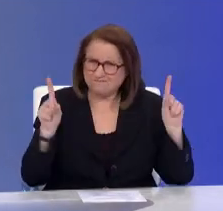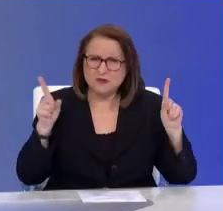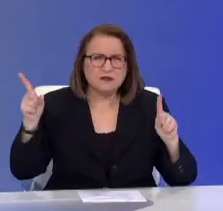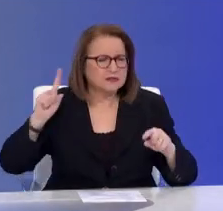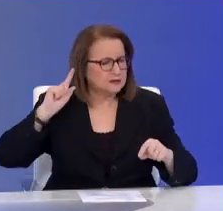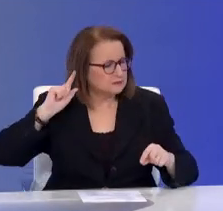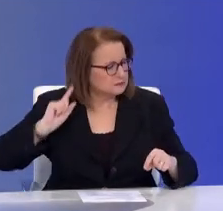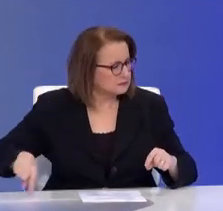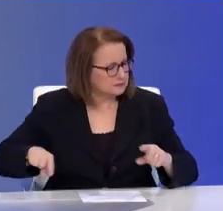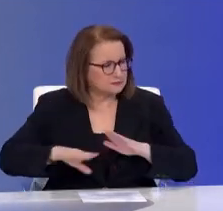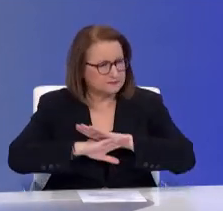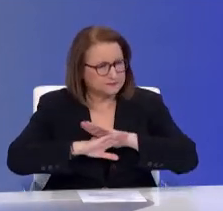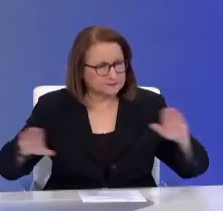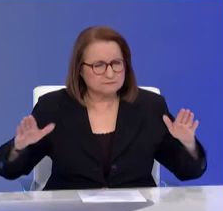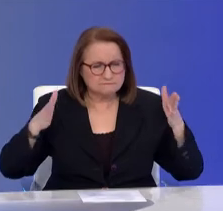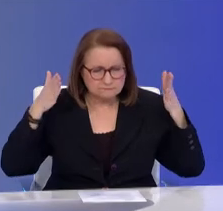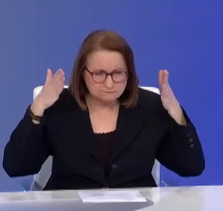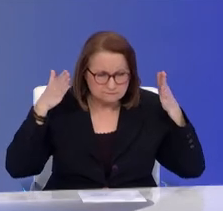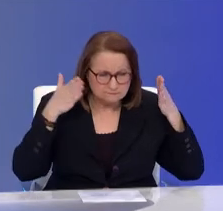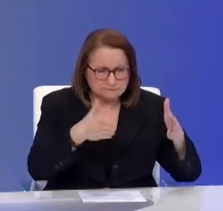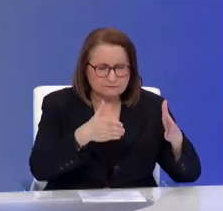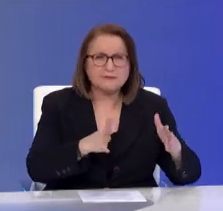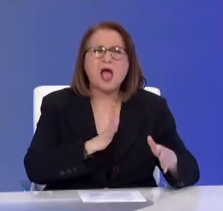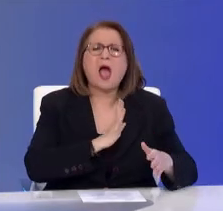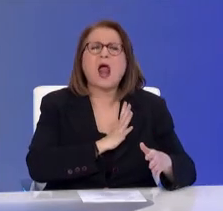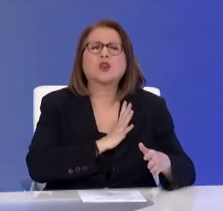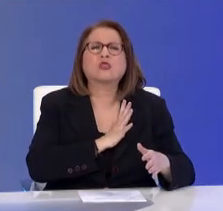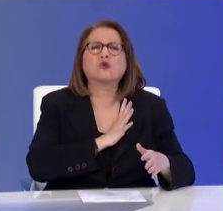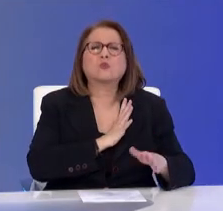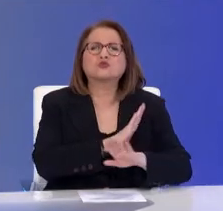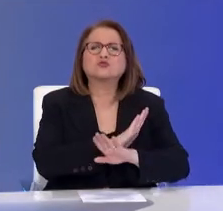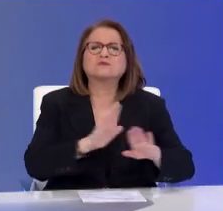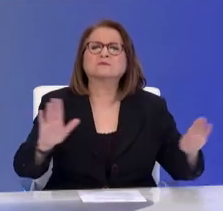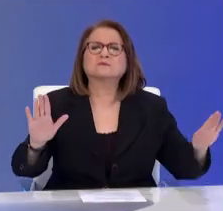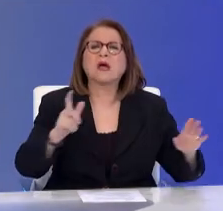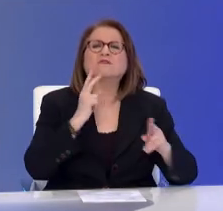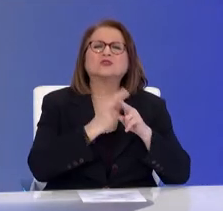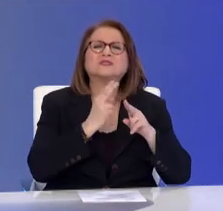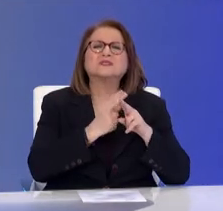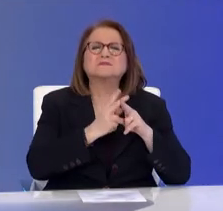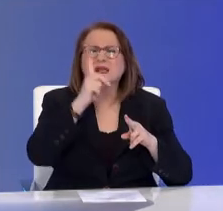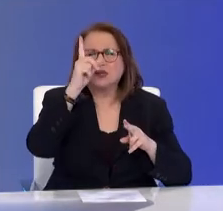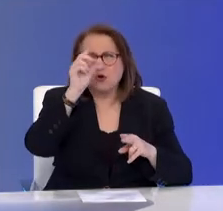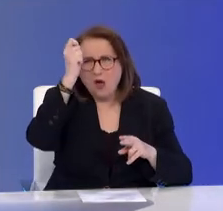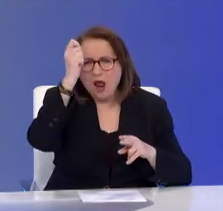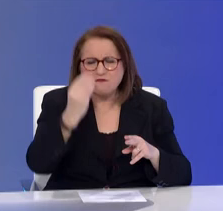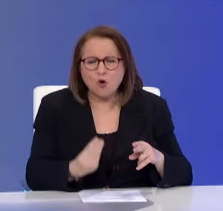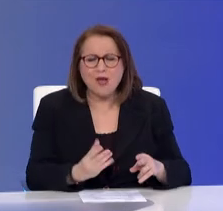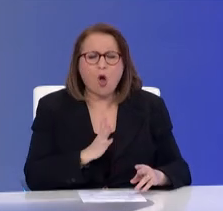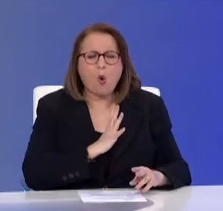ιδέα του ουμανισμού, του ανθρωπισμού και της αυτοδιάθεσης. Κυρίες και